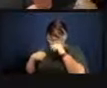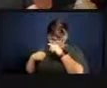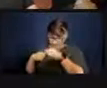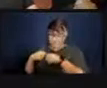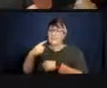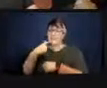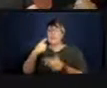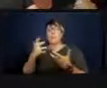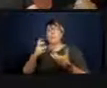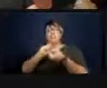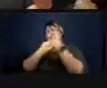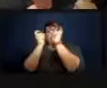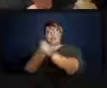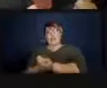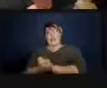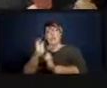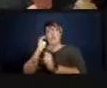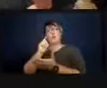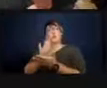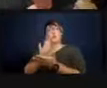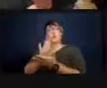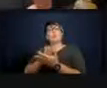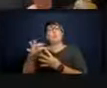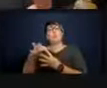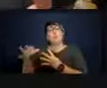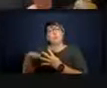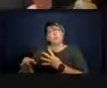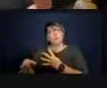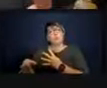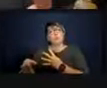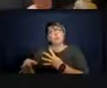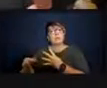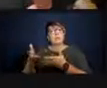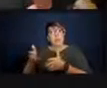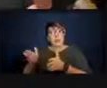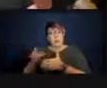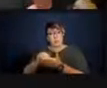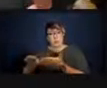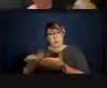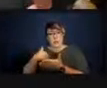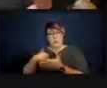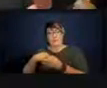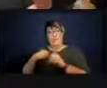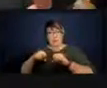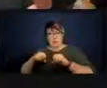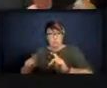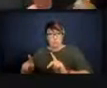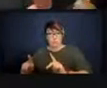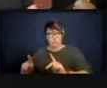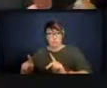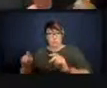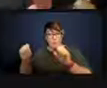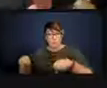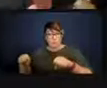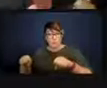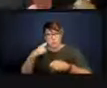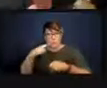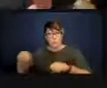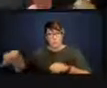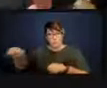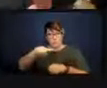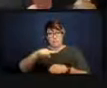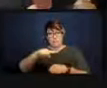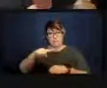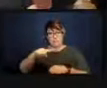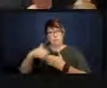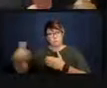وأود أن أتحدث عن الأشياء التي تم تغييرها في المدارس، وأن نقوم بتقديم طبعا